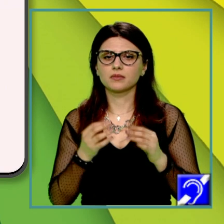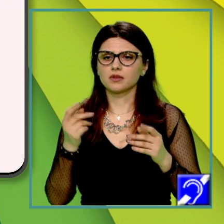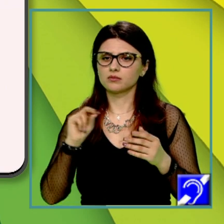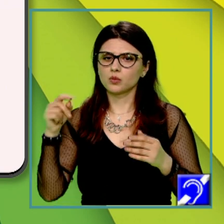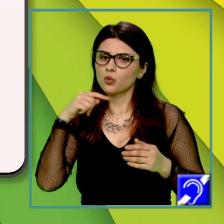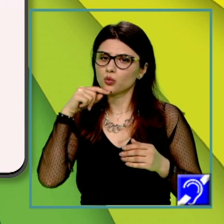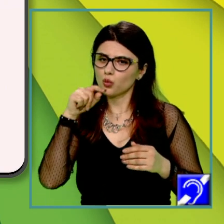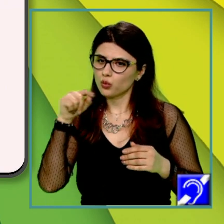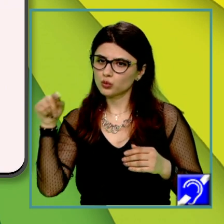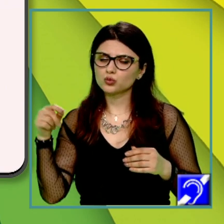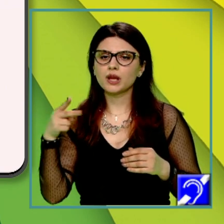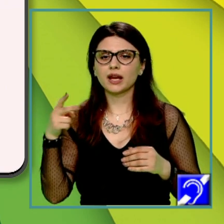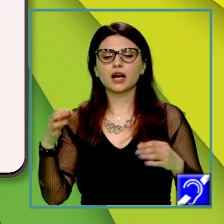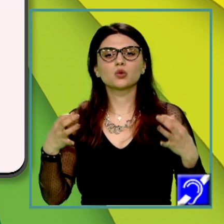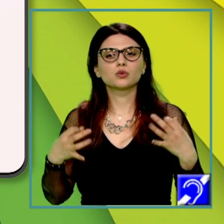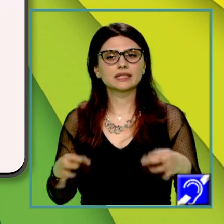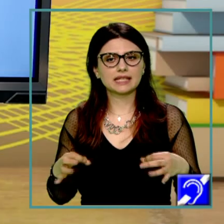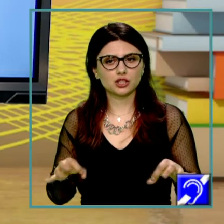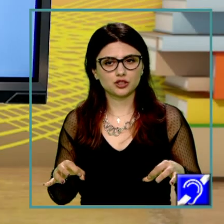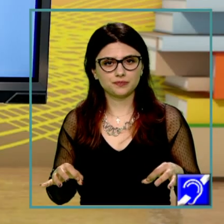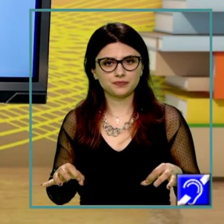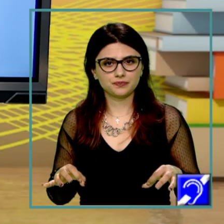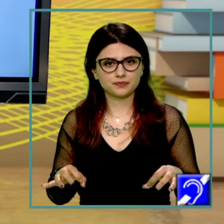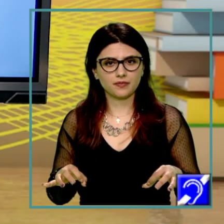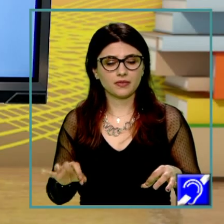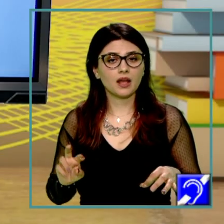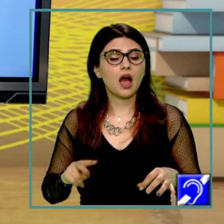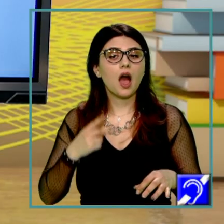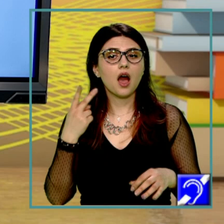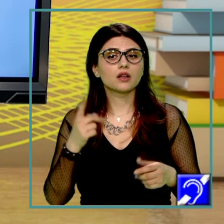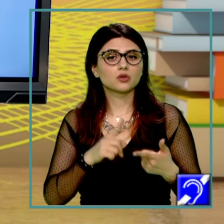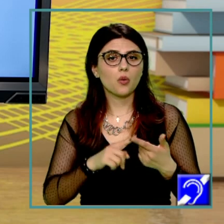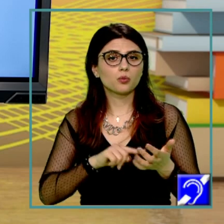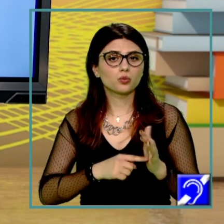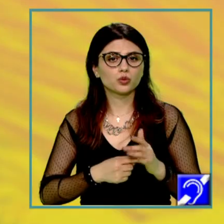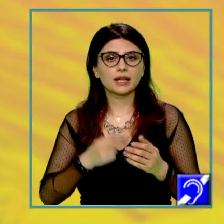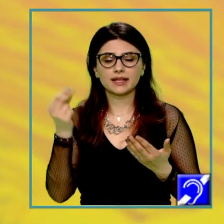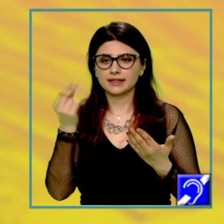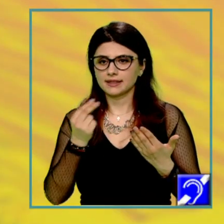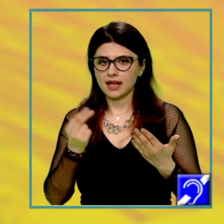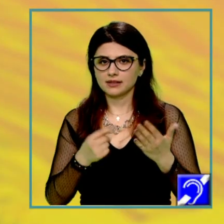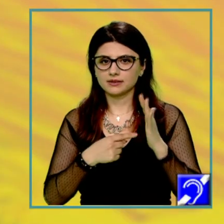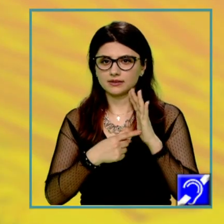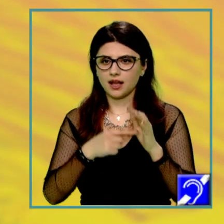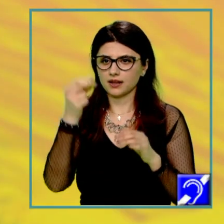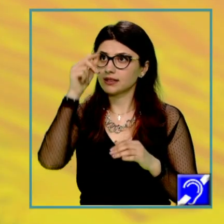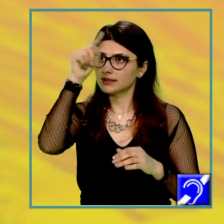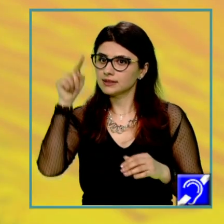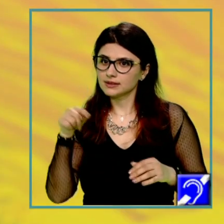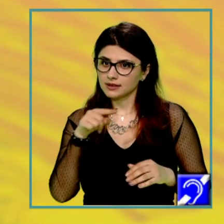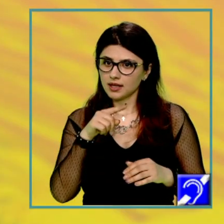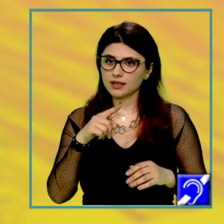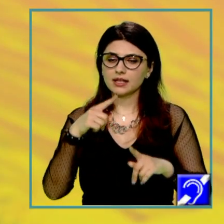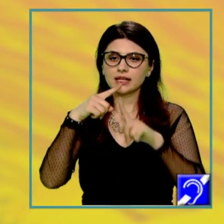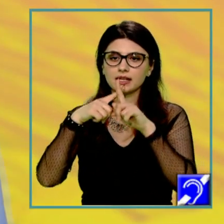egal cu 10 cm la a doua metodă Reprezentăm punctele A B și C În reperul cartezian x o y